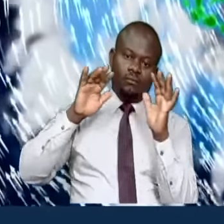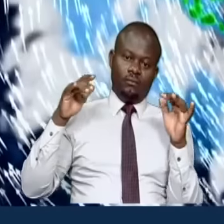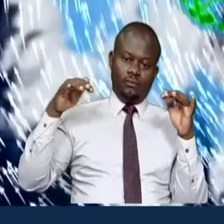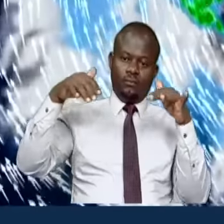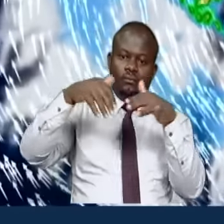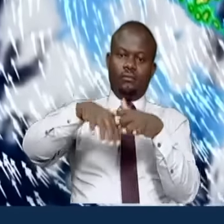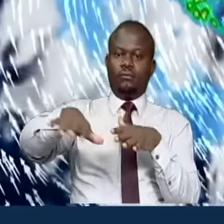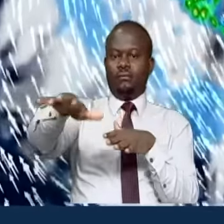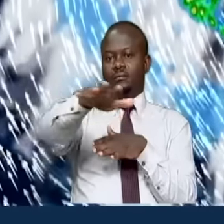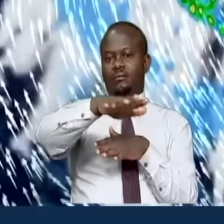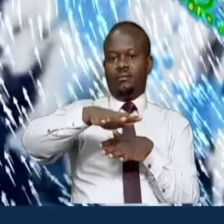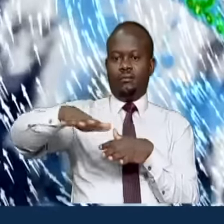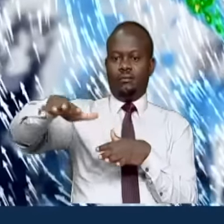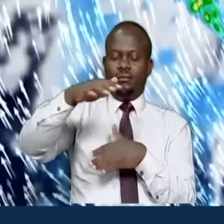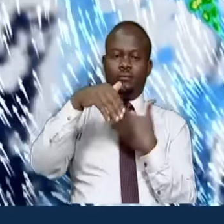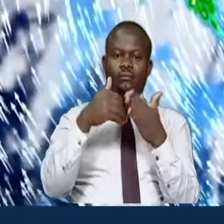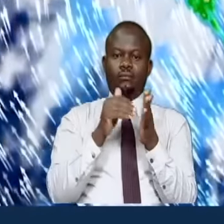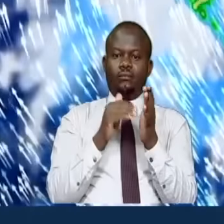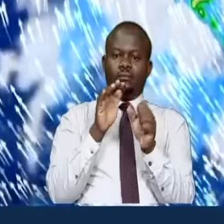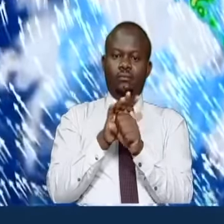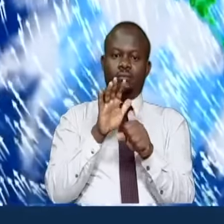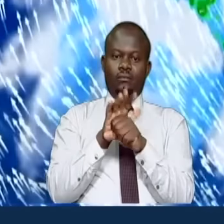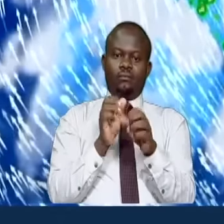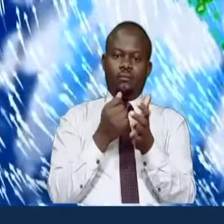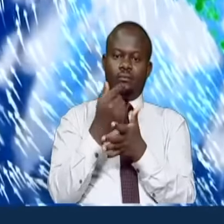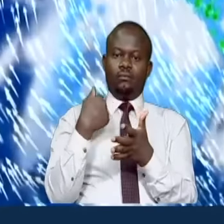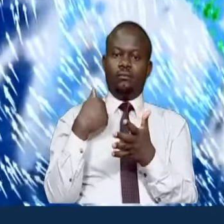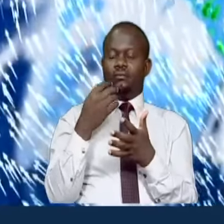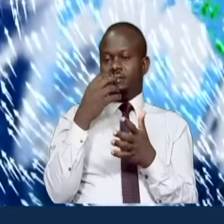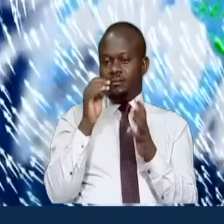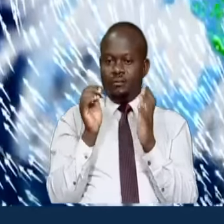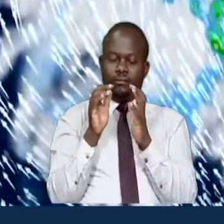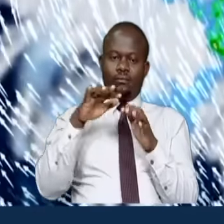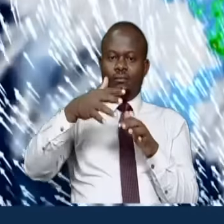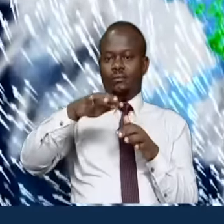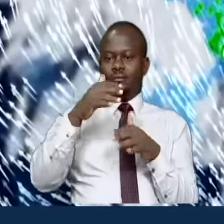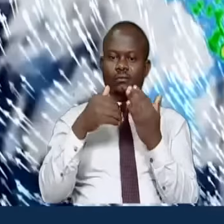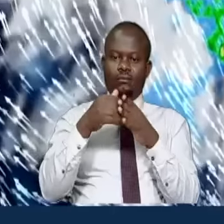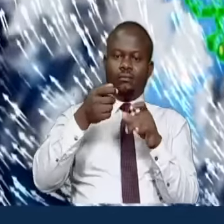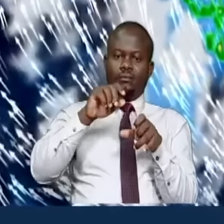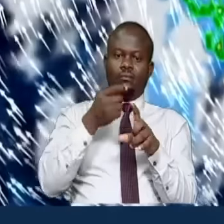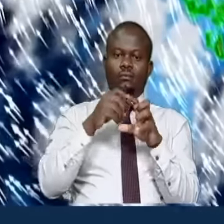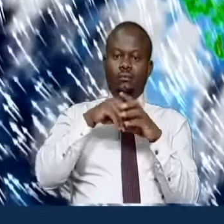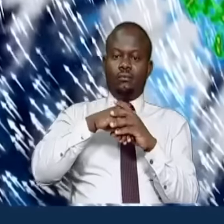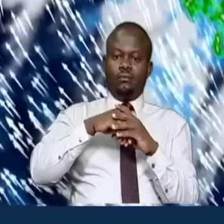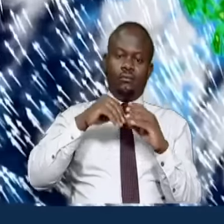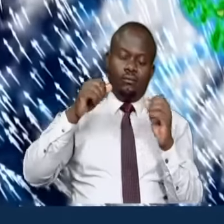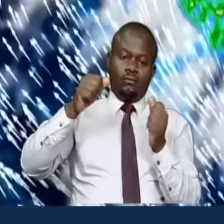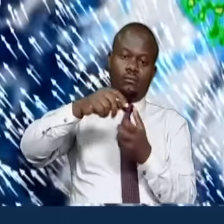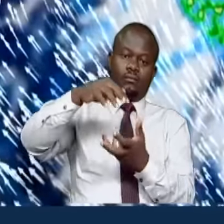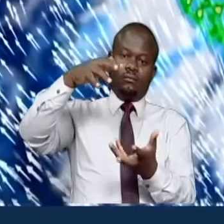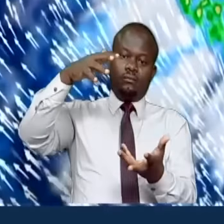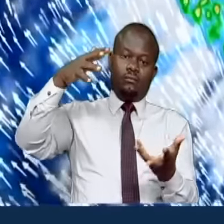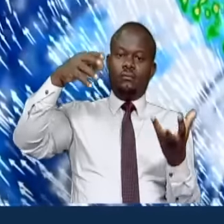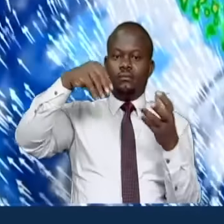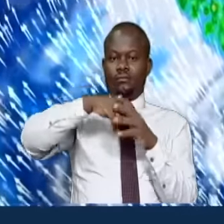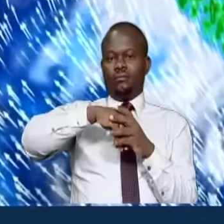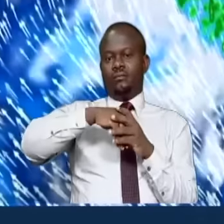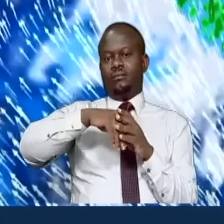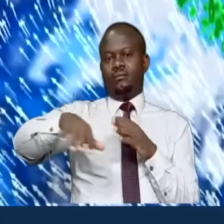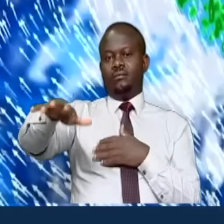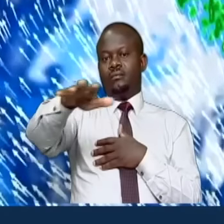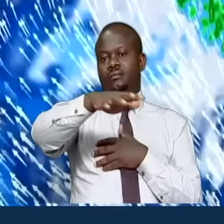ibice by'iburengerazuba, cyane cyane bigatuma tugira ubuhehere bw'umwuka wiyongera biturutse kuri iyi miyaga ihehereye iri mu bice